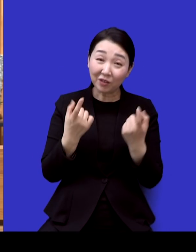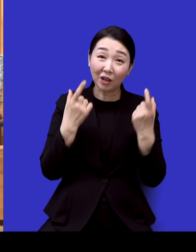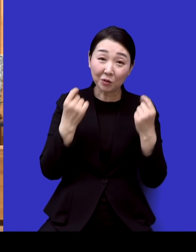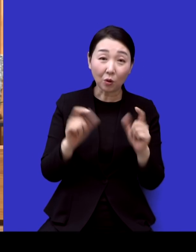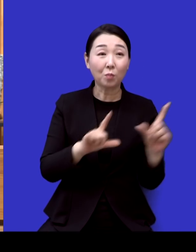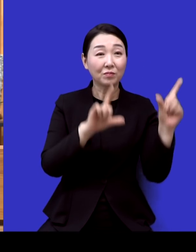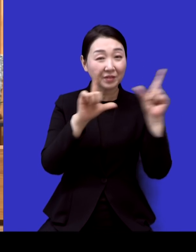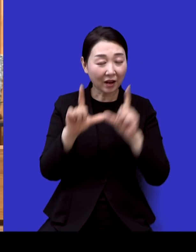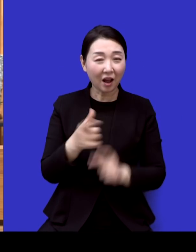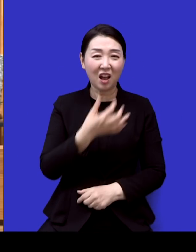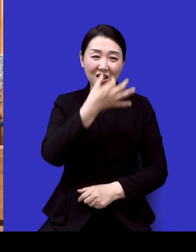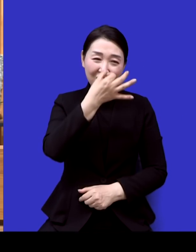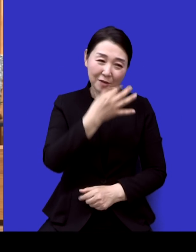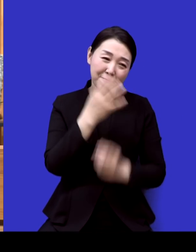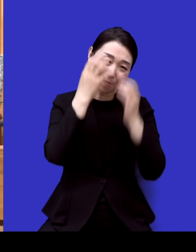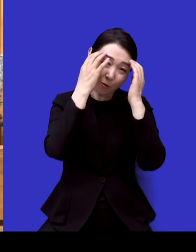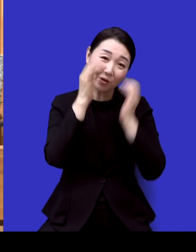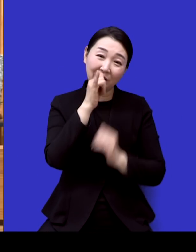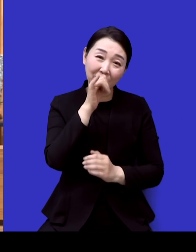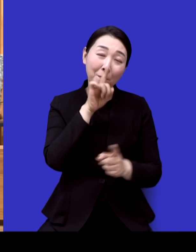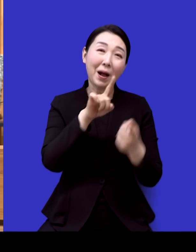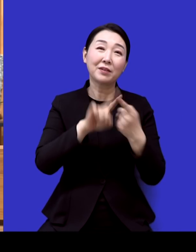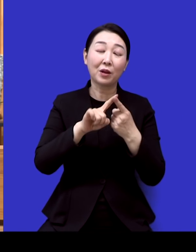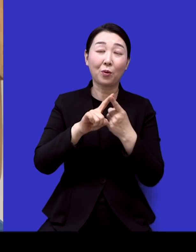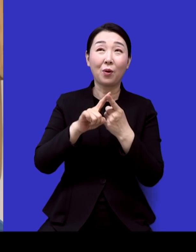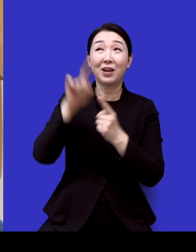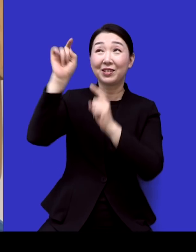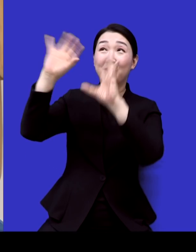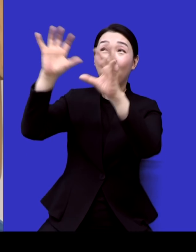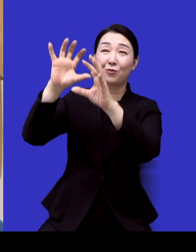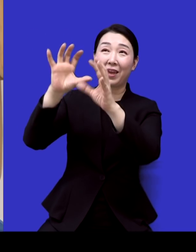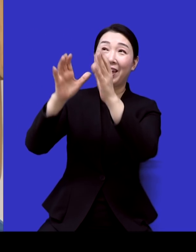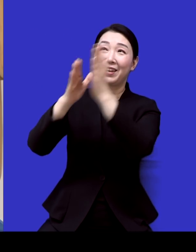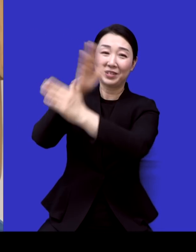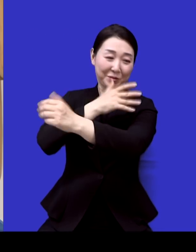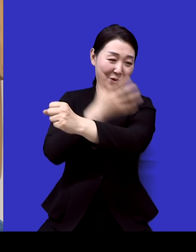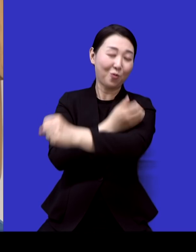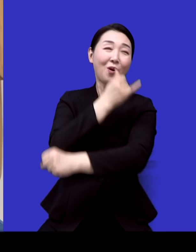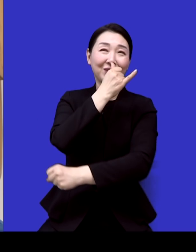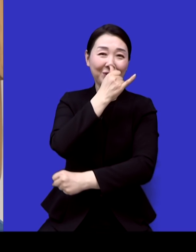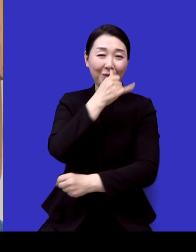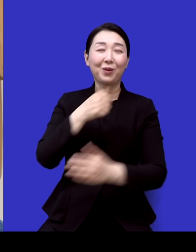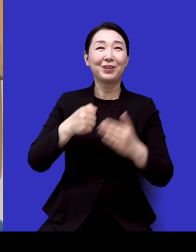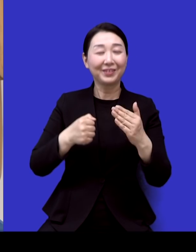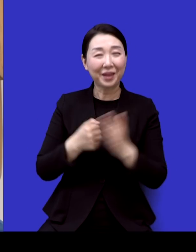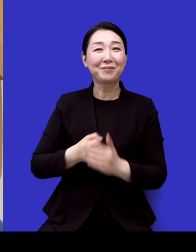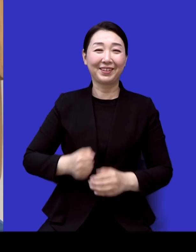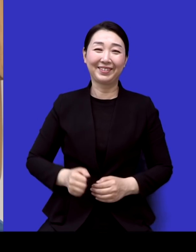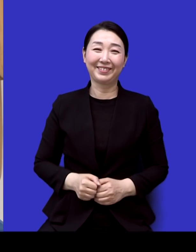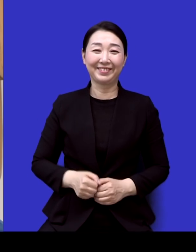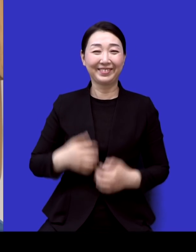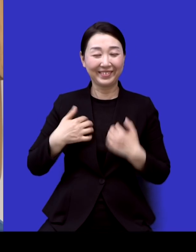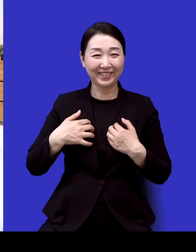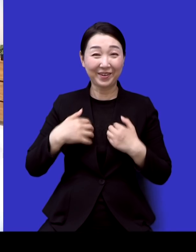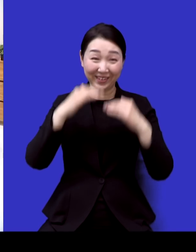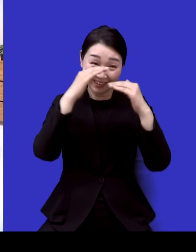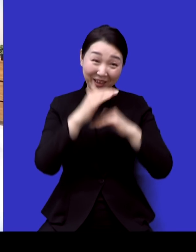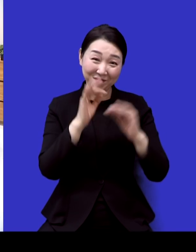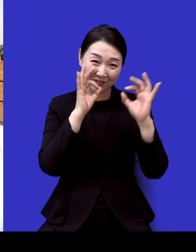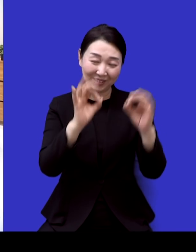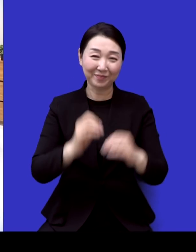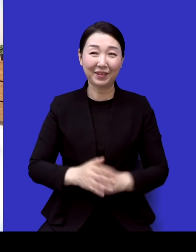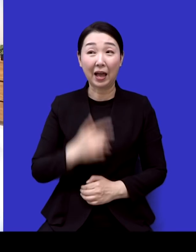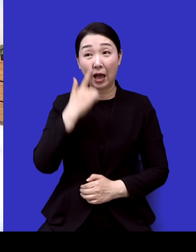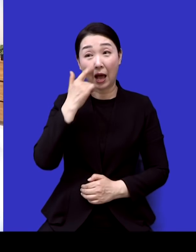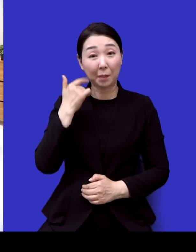그 어떤 시련과 고난이 와도 말씀하신 대로 천국의 시민권을 가지고 계신. 맞습니다. 네. 오늘 그 사연 한번 들어보겠습니다. 아버님 이제